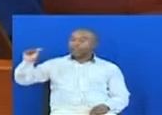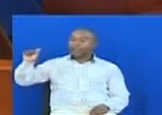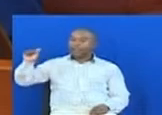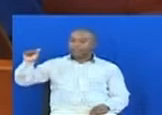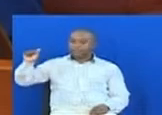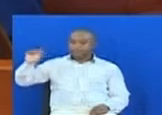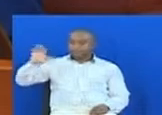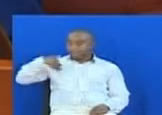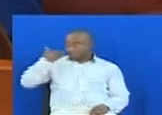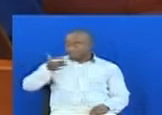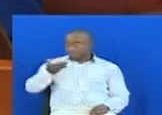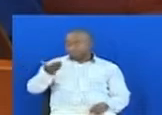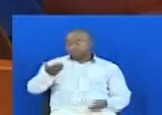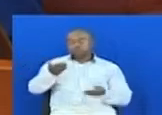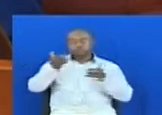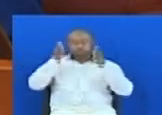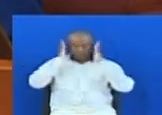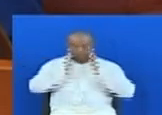Ali Kesi.